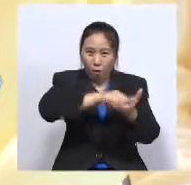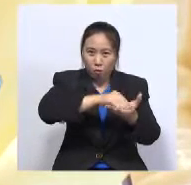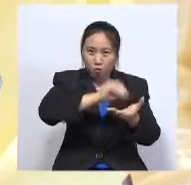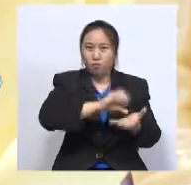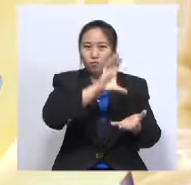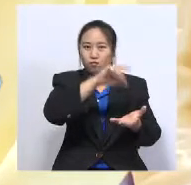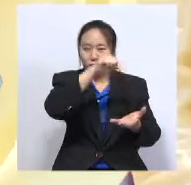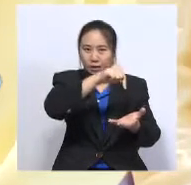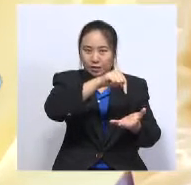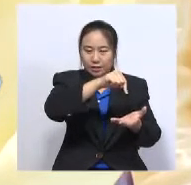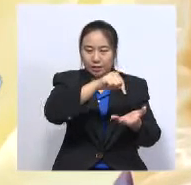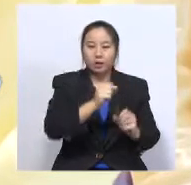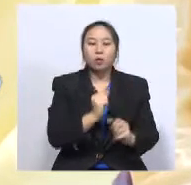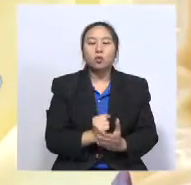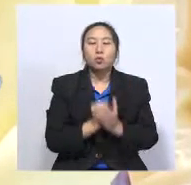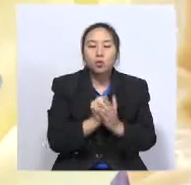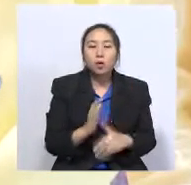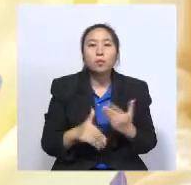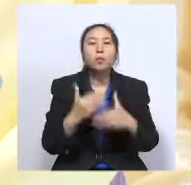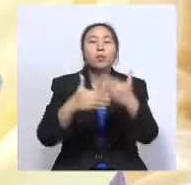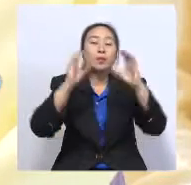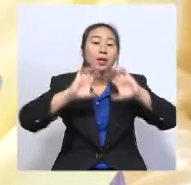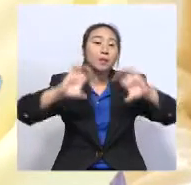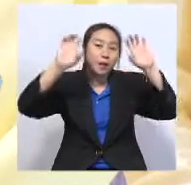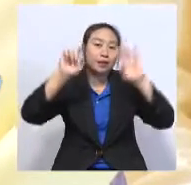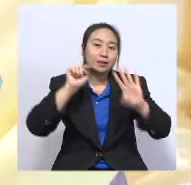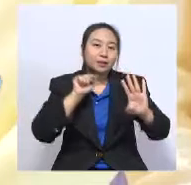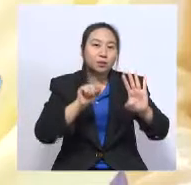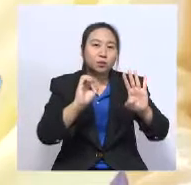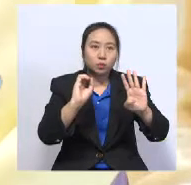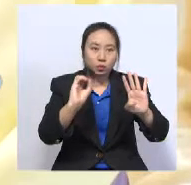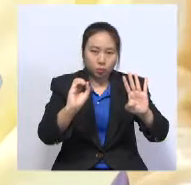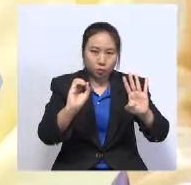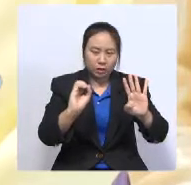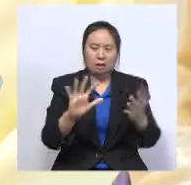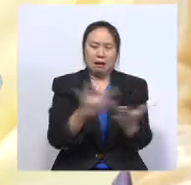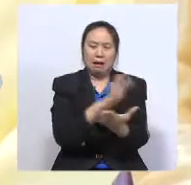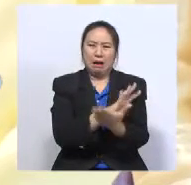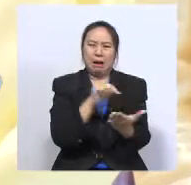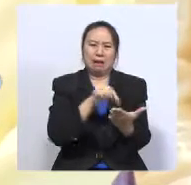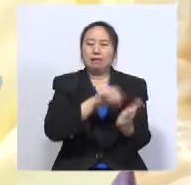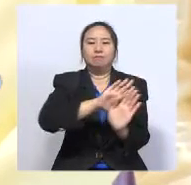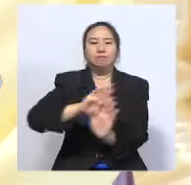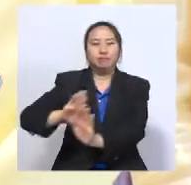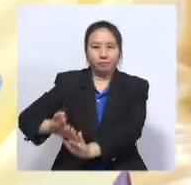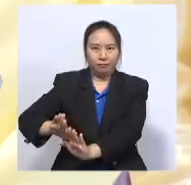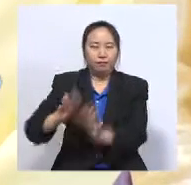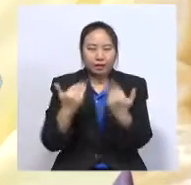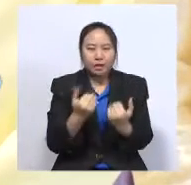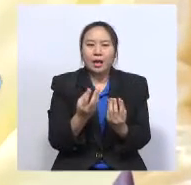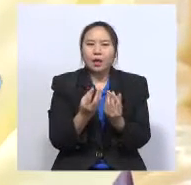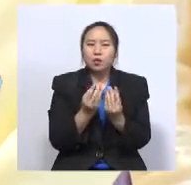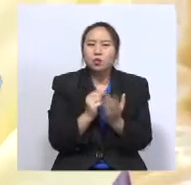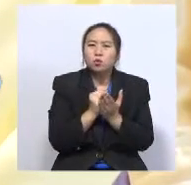ารการแผ่นดินนี่ก็คือการขับเคลื่อนไปสู่การเป็นรัฐบาล 4.0 นะคือการลดใช้กระดาษลงนะแล้วก็เพิ่มความเร็วใน